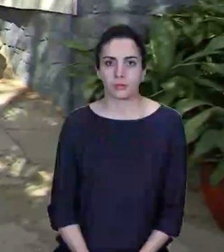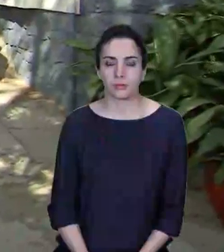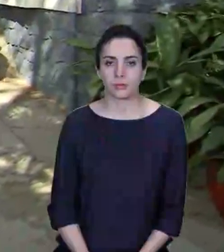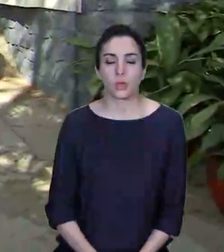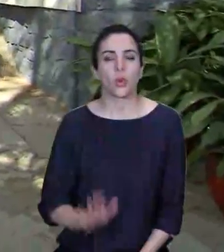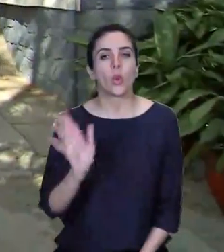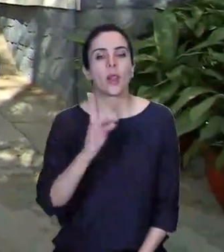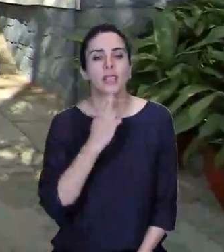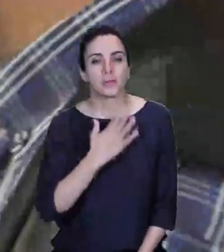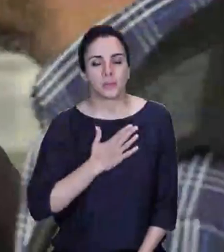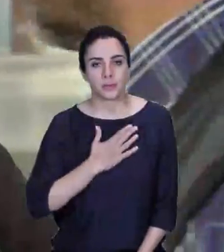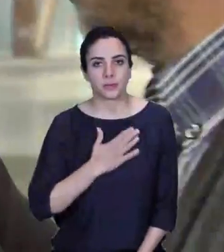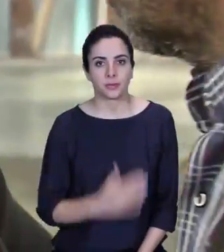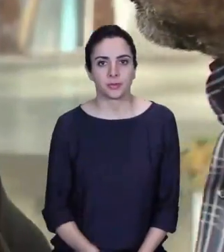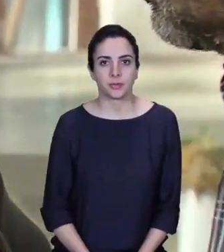Güle güle kızım.